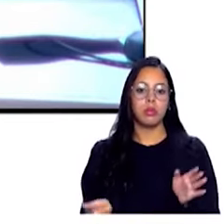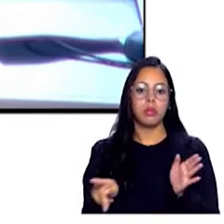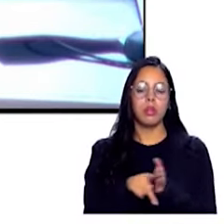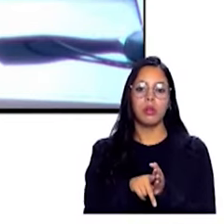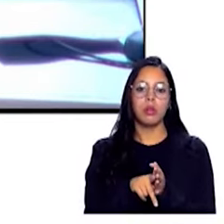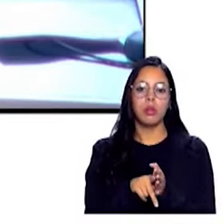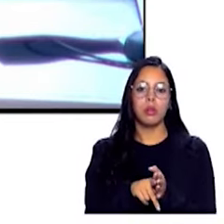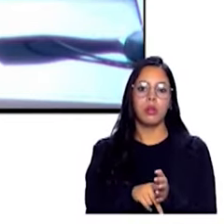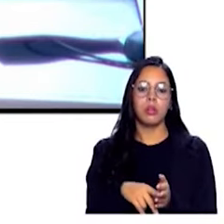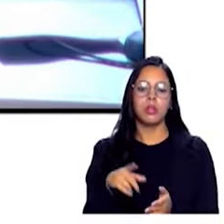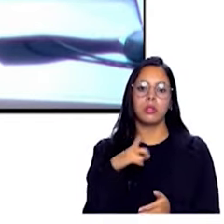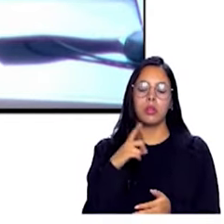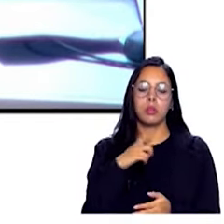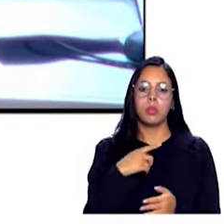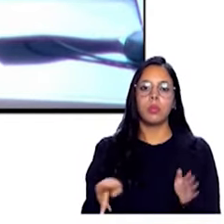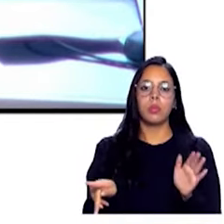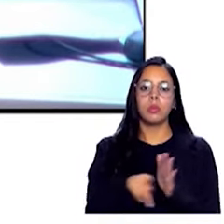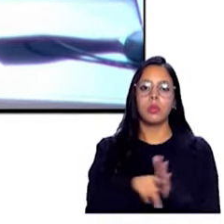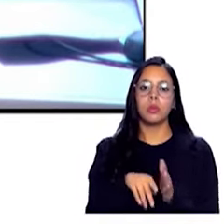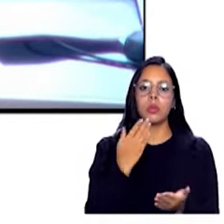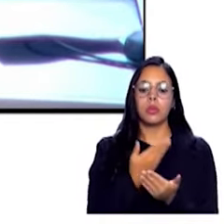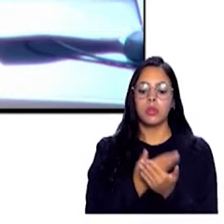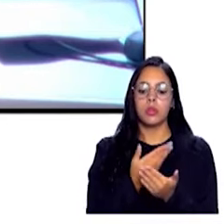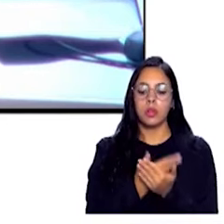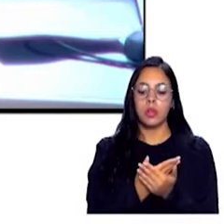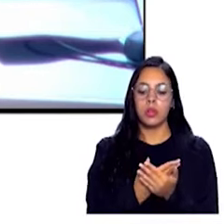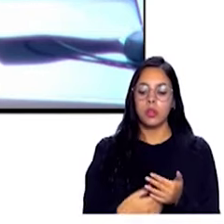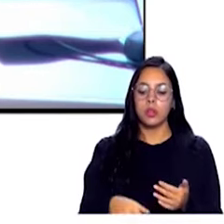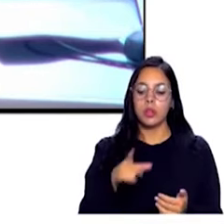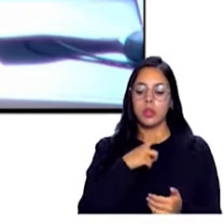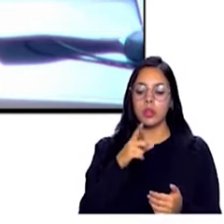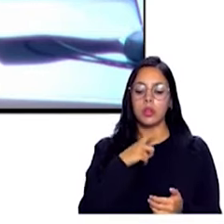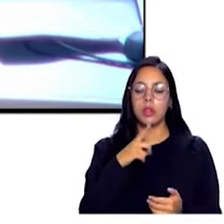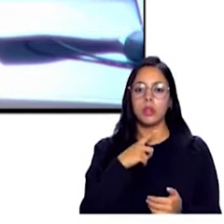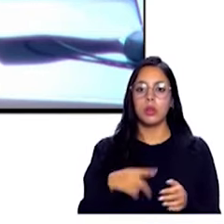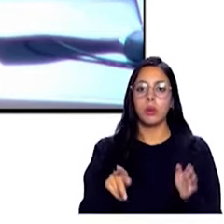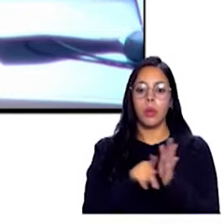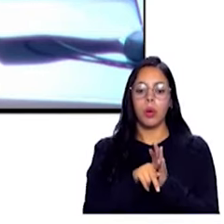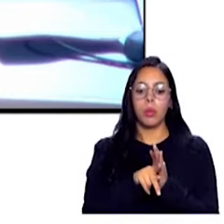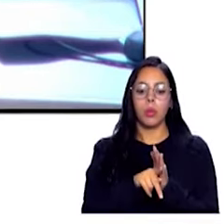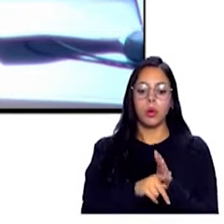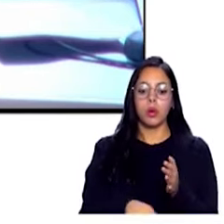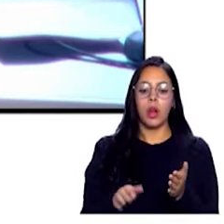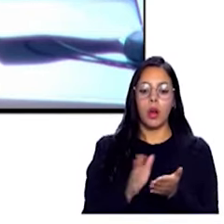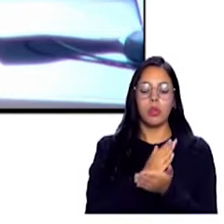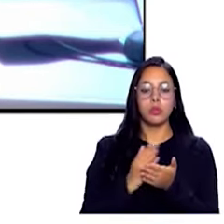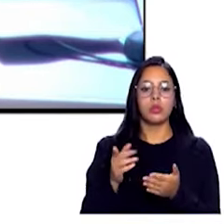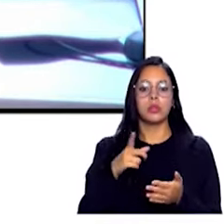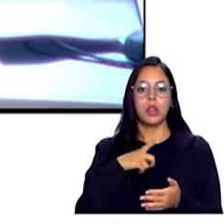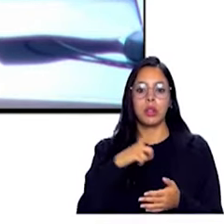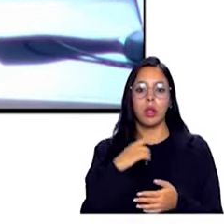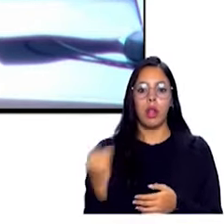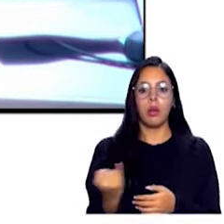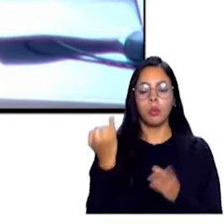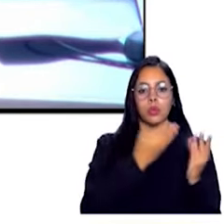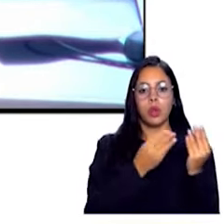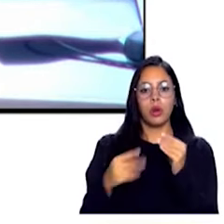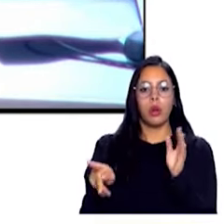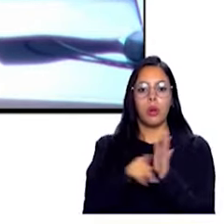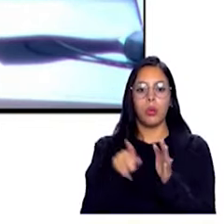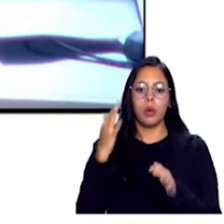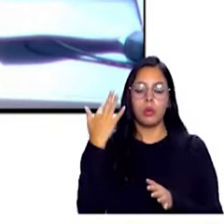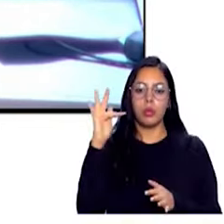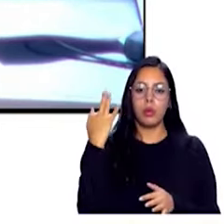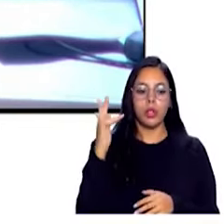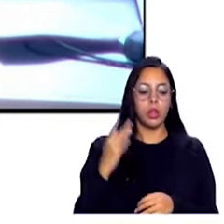chose d'asse extraordinaire en France qui est qu'il Y A eu une pétition de 300 universitaires